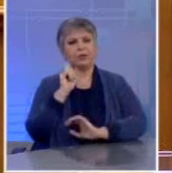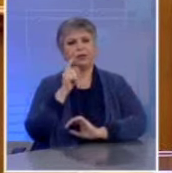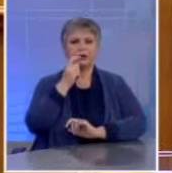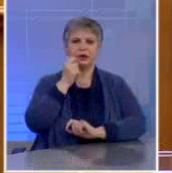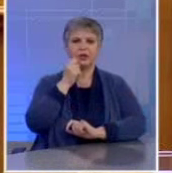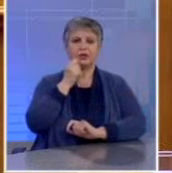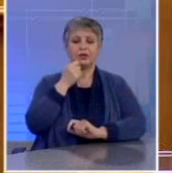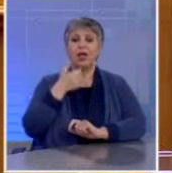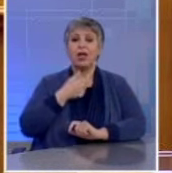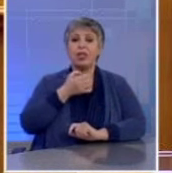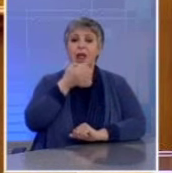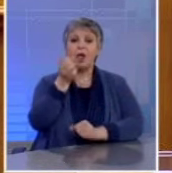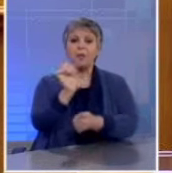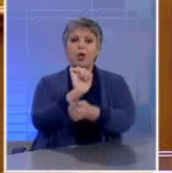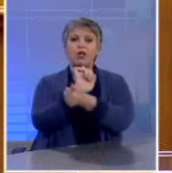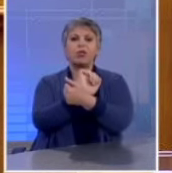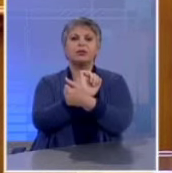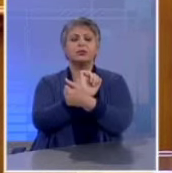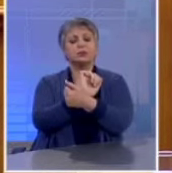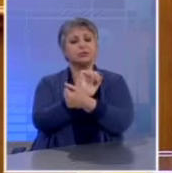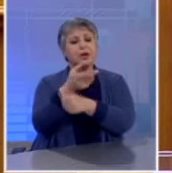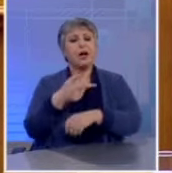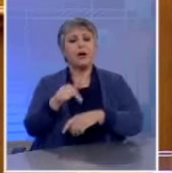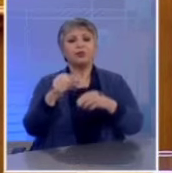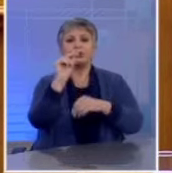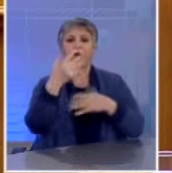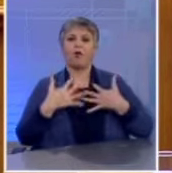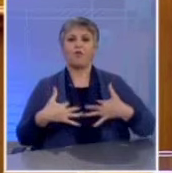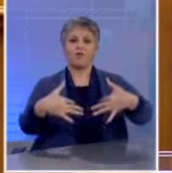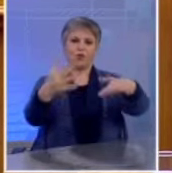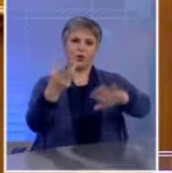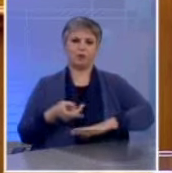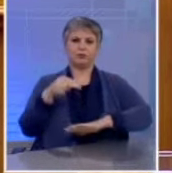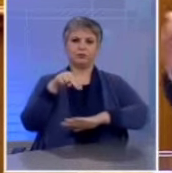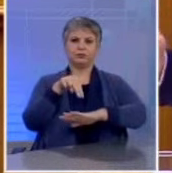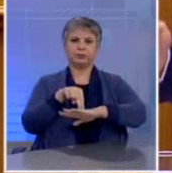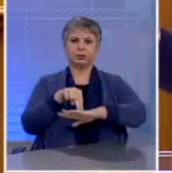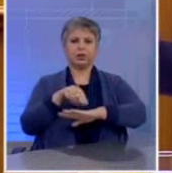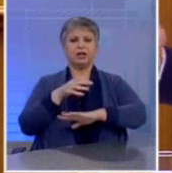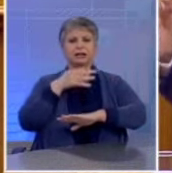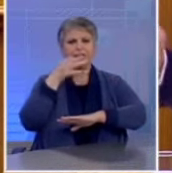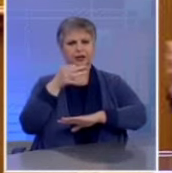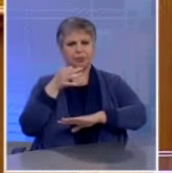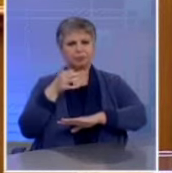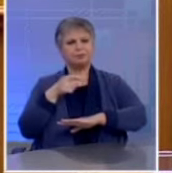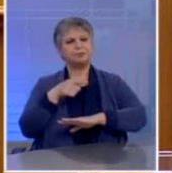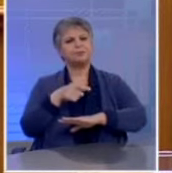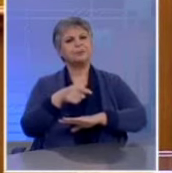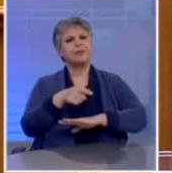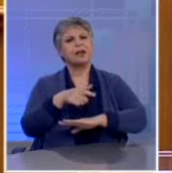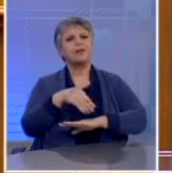να δεσμευτώ προσωπικά ενώπιον της Εθνικής Αντιπροσωπείας. Η υπόθεση αυτή, όχι δεν ήταν αυτά, έχει κι άλλα, αλλά μην